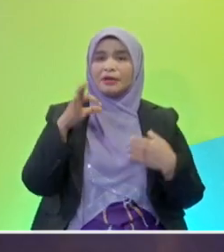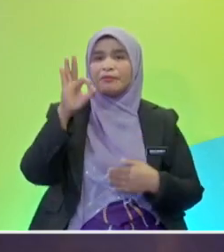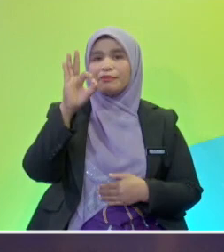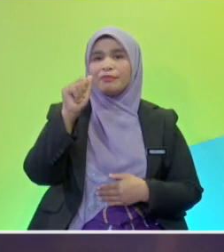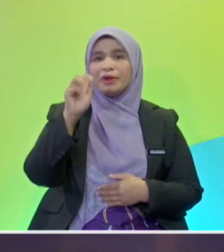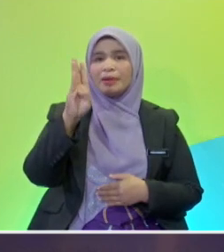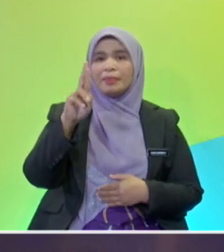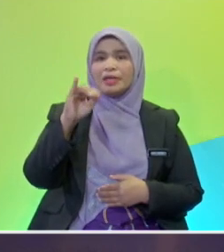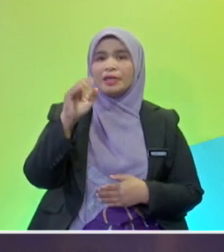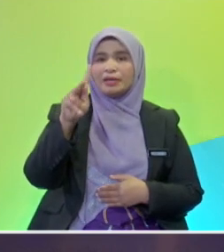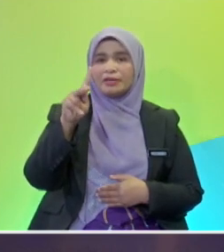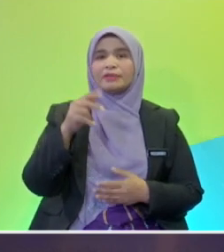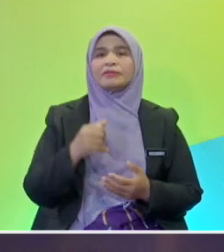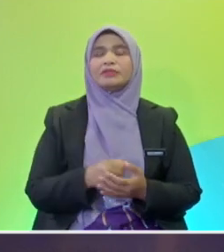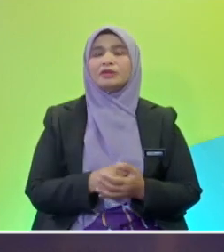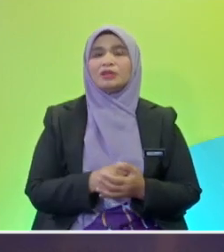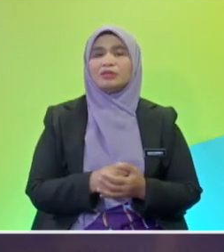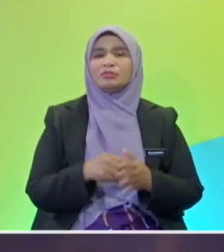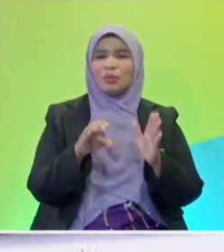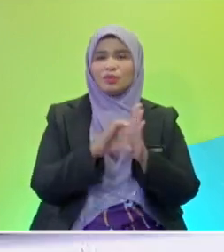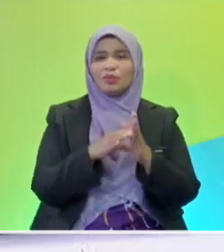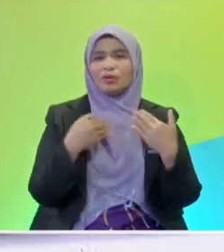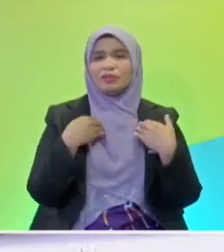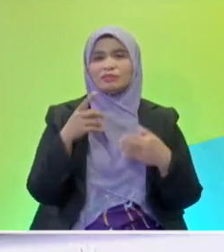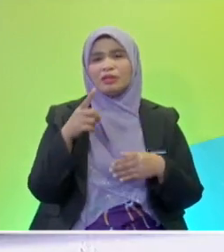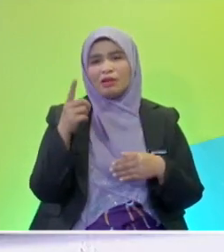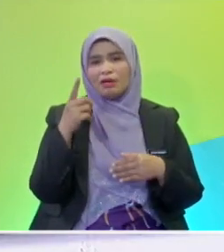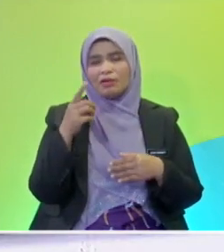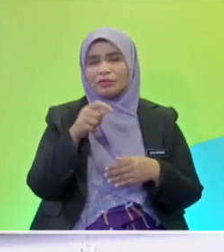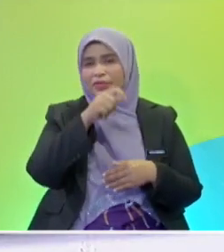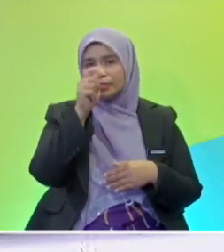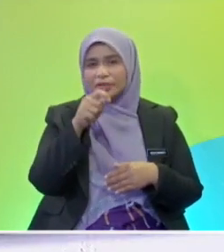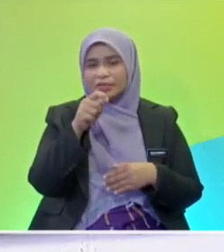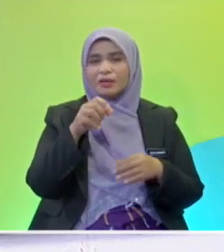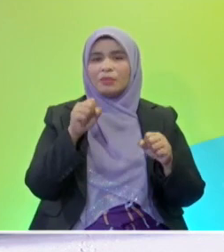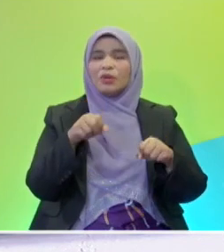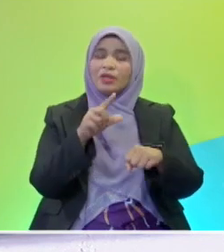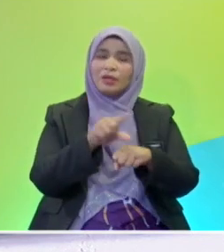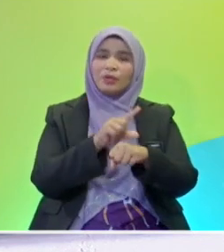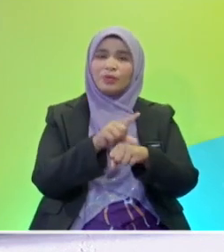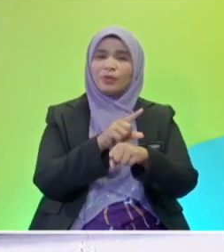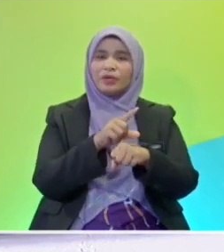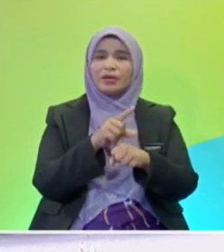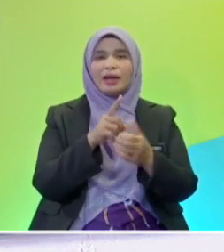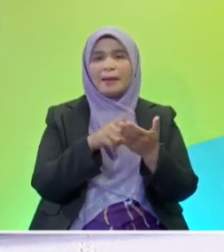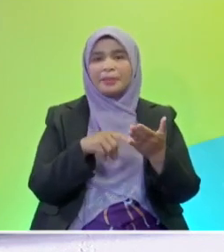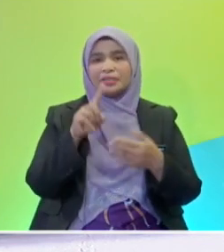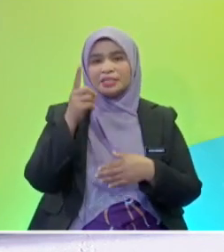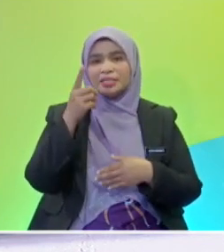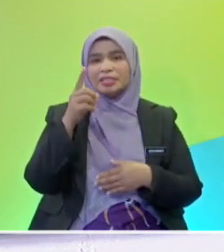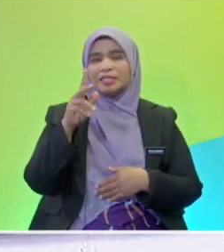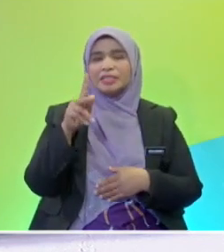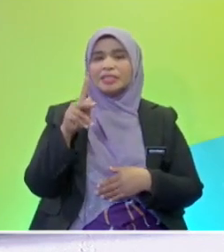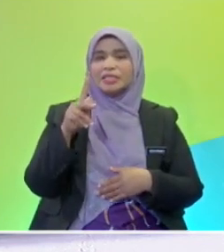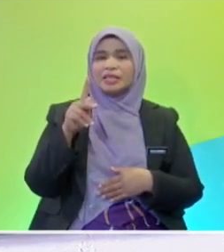daripada mana-mana okey macam selalu tanya kan Cikgu kena beliik ke fabrik ni tak boleh guna a macam ini contoh ni fabrik yang dah